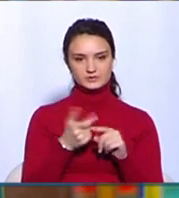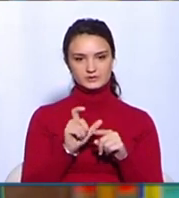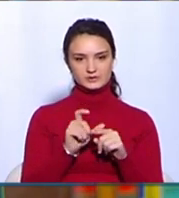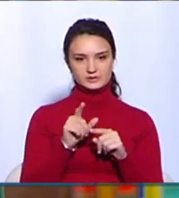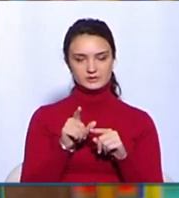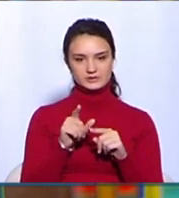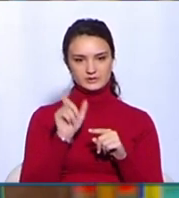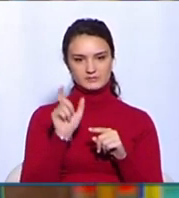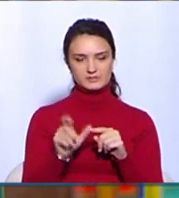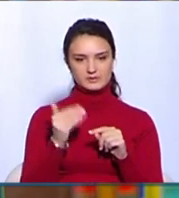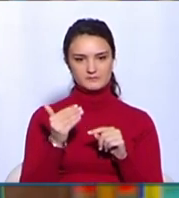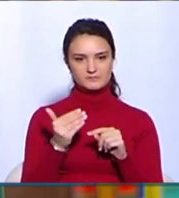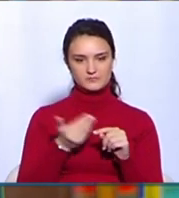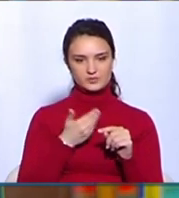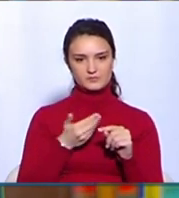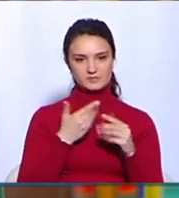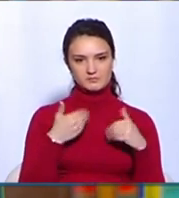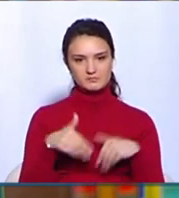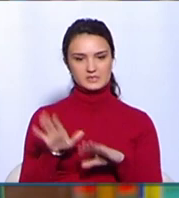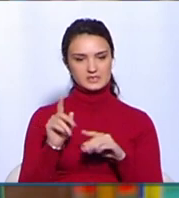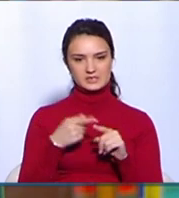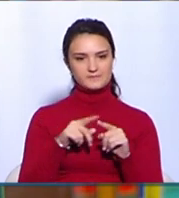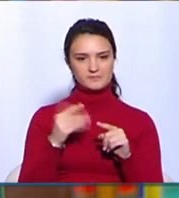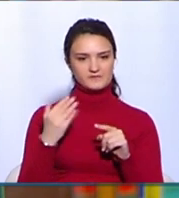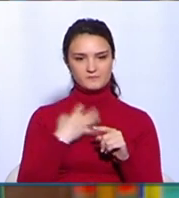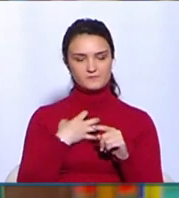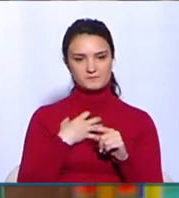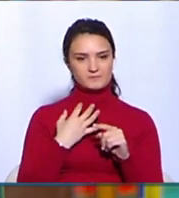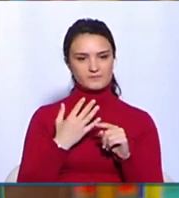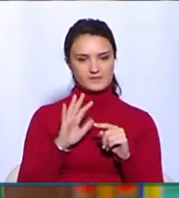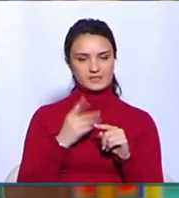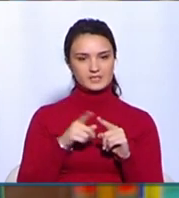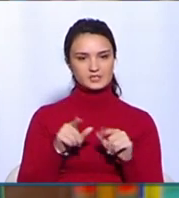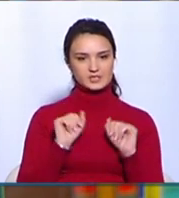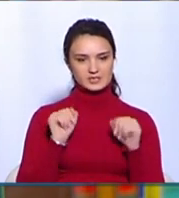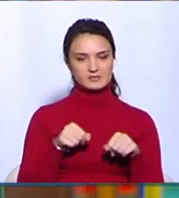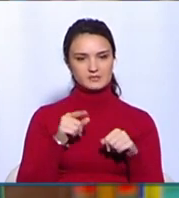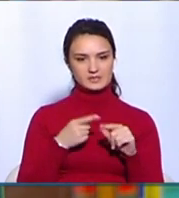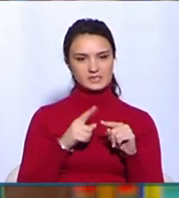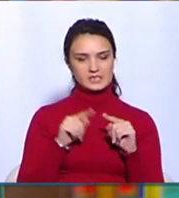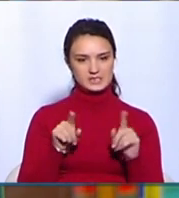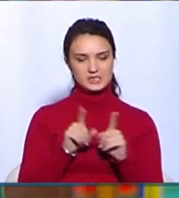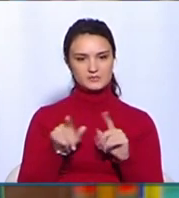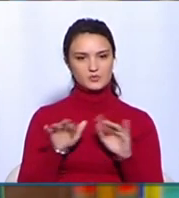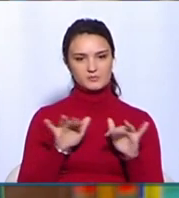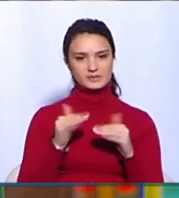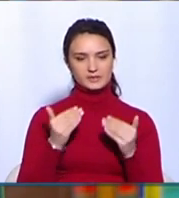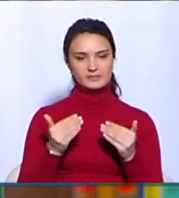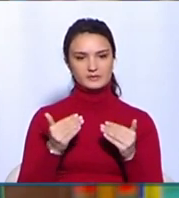ძალიან ღირებული ადამიანი ცხოვრებიდან. და აქ შესაძლებელია აი ესეთი